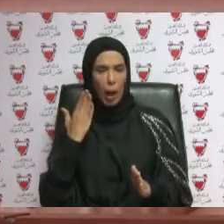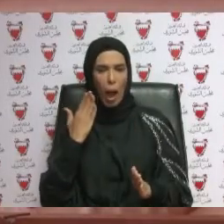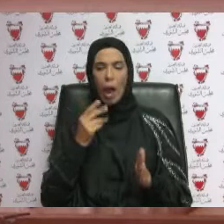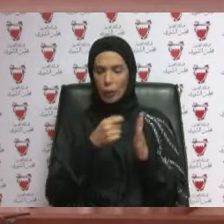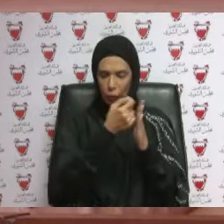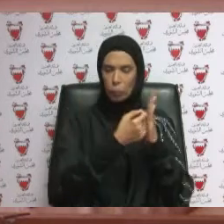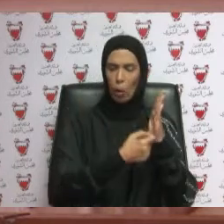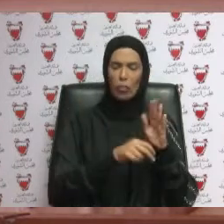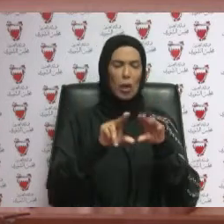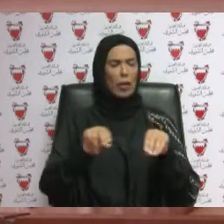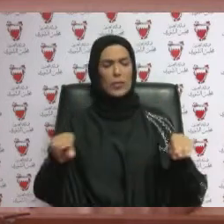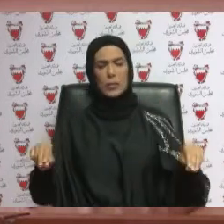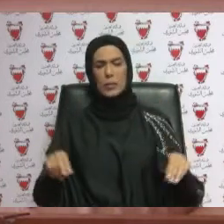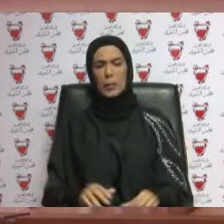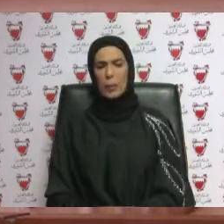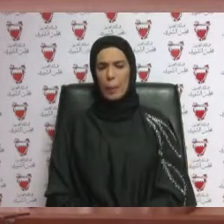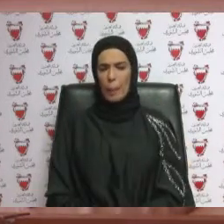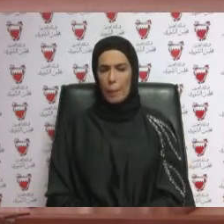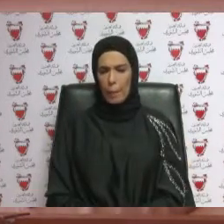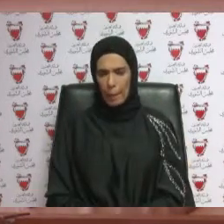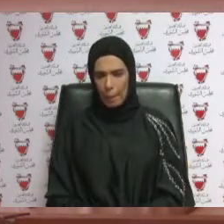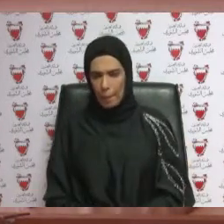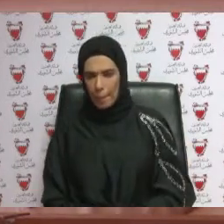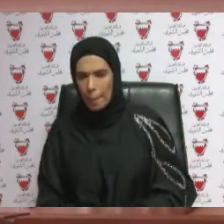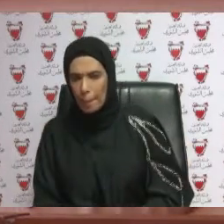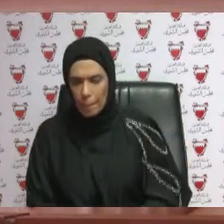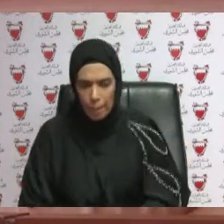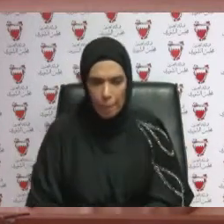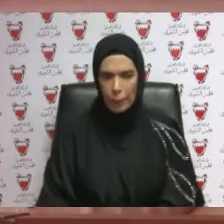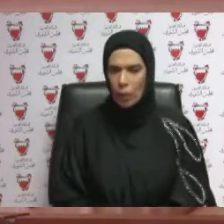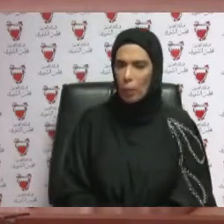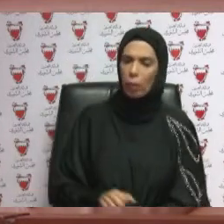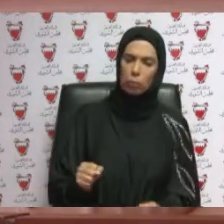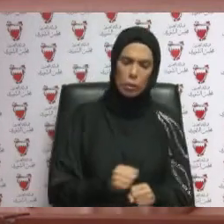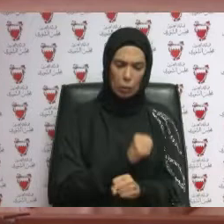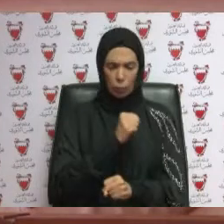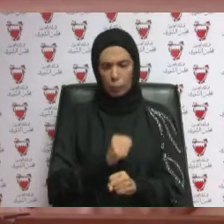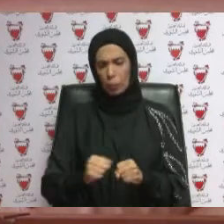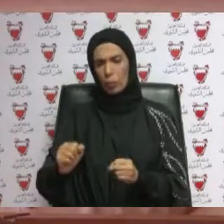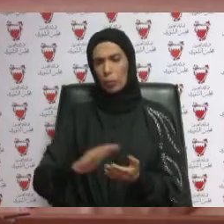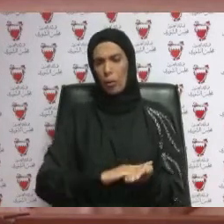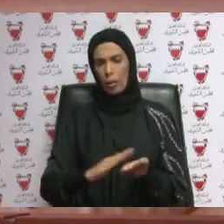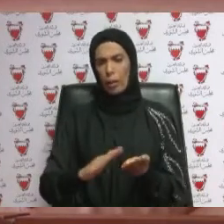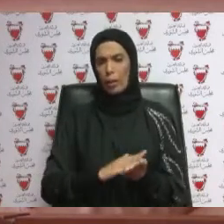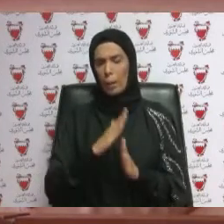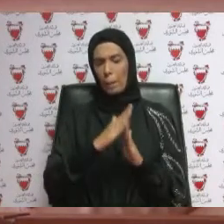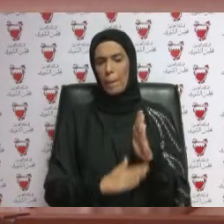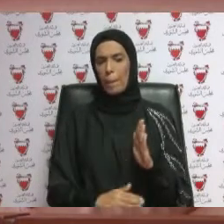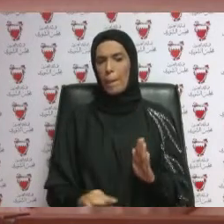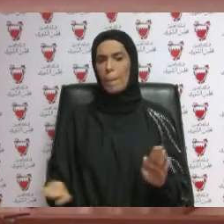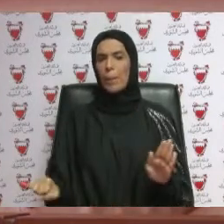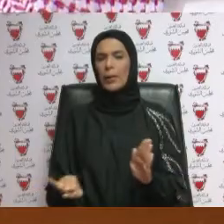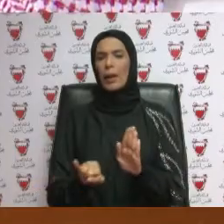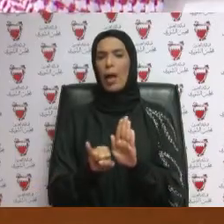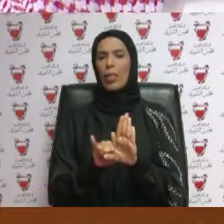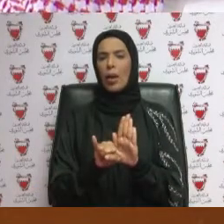أن قضية الدراسات تكون في المادة 2 وقضية الاستخدامات للأرض تكون في المادة 3. نحن الآن نتكلم عن